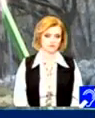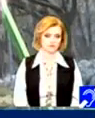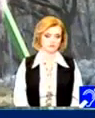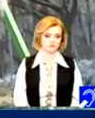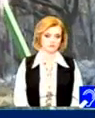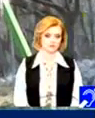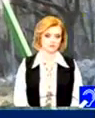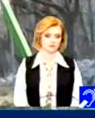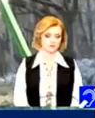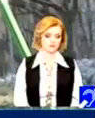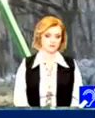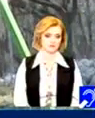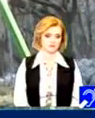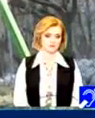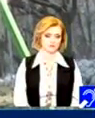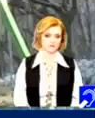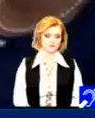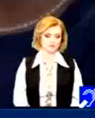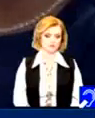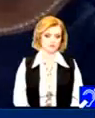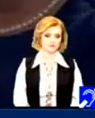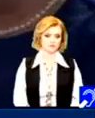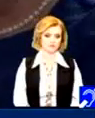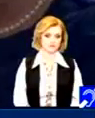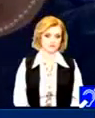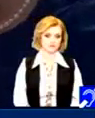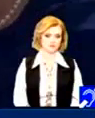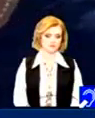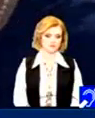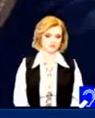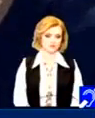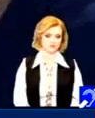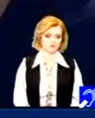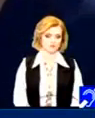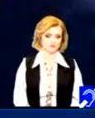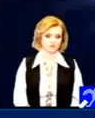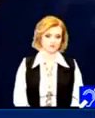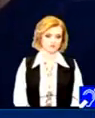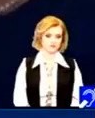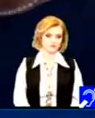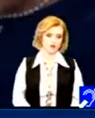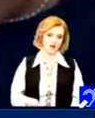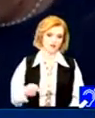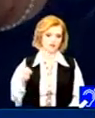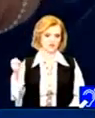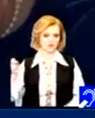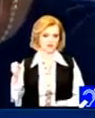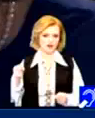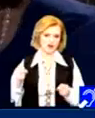Ridică mânuțele aici, eu acuș pe tine, te dau mai aproape, așa, întinde mânuțele